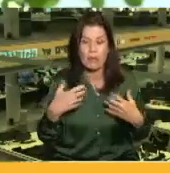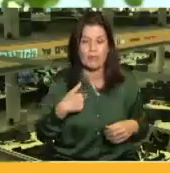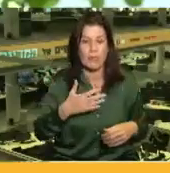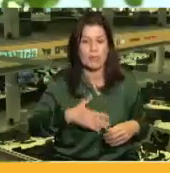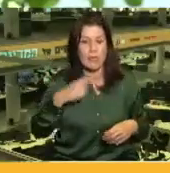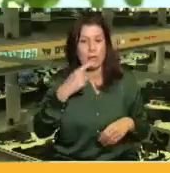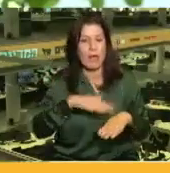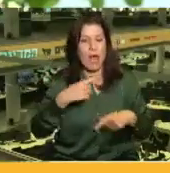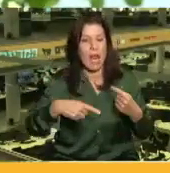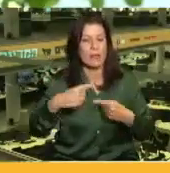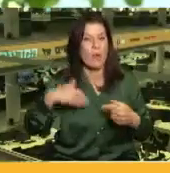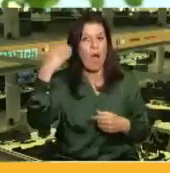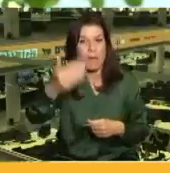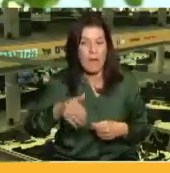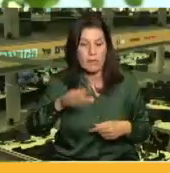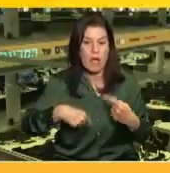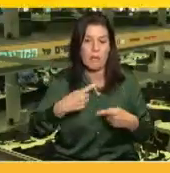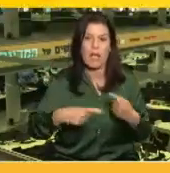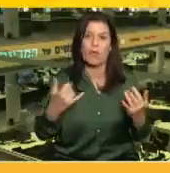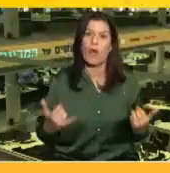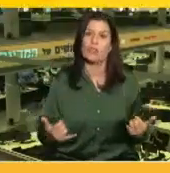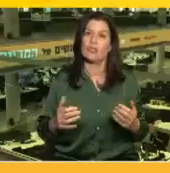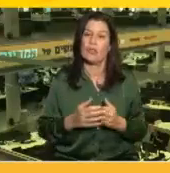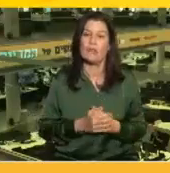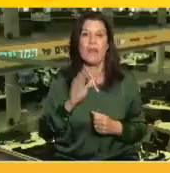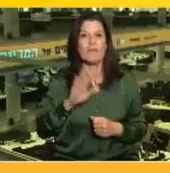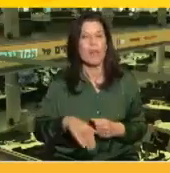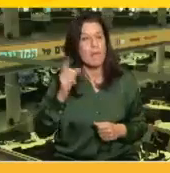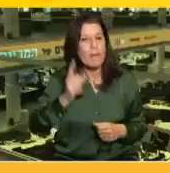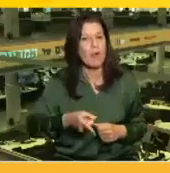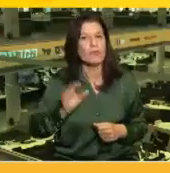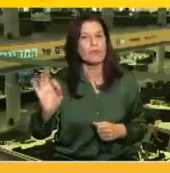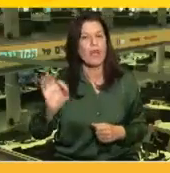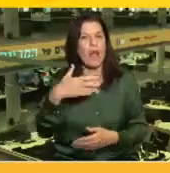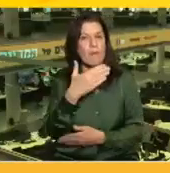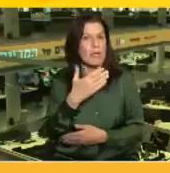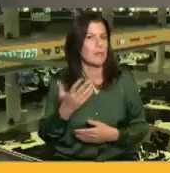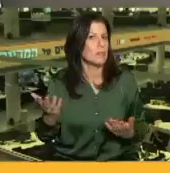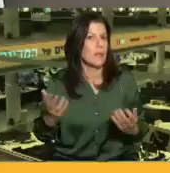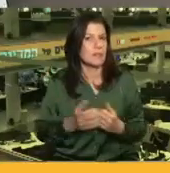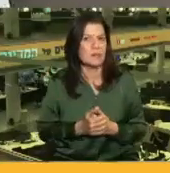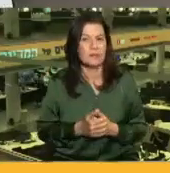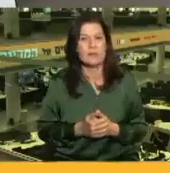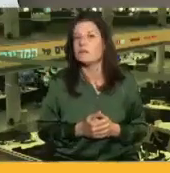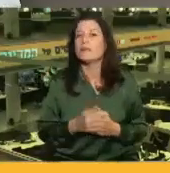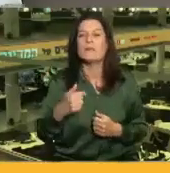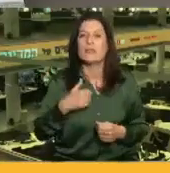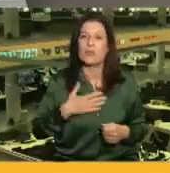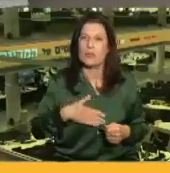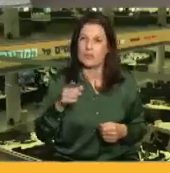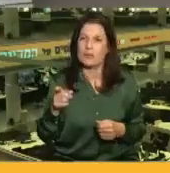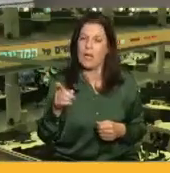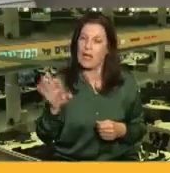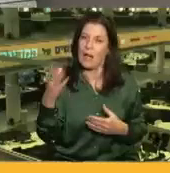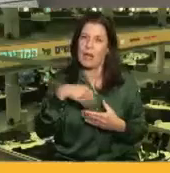אחריי, ואני רוצה לדבר איתך על הדור שקיים כרגע. ועל המחויבות של המדינה כלפי האירוע הזה. גדלית, אני רוצה להכניס אותך רגע. בטח, ללופ.